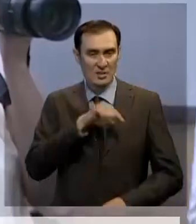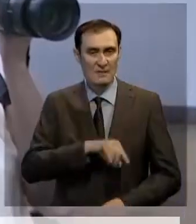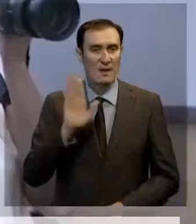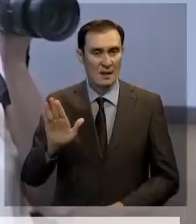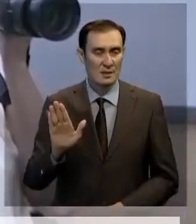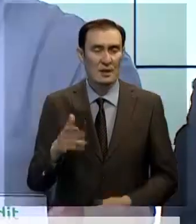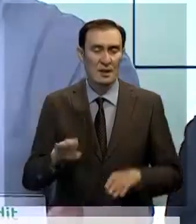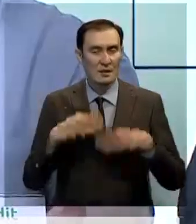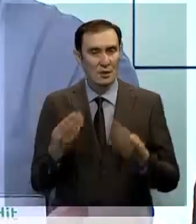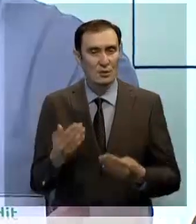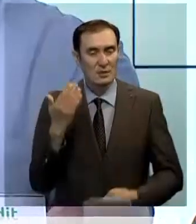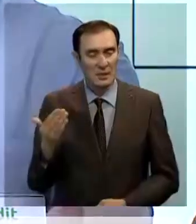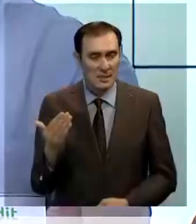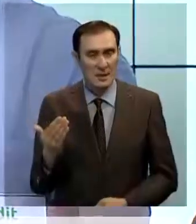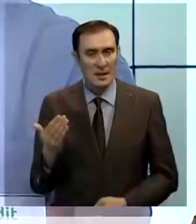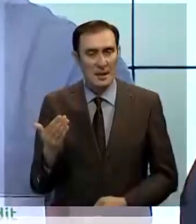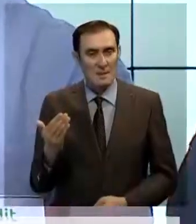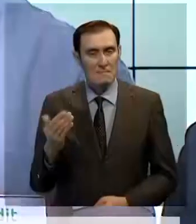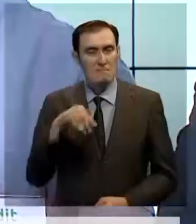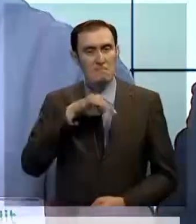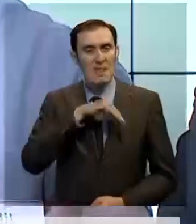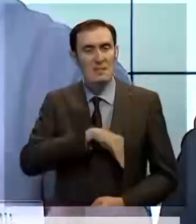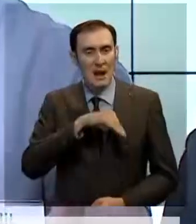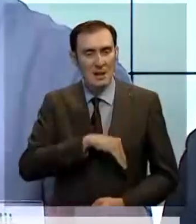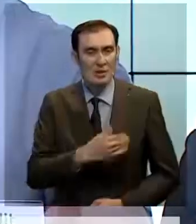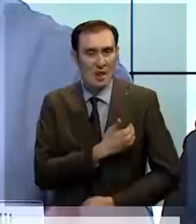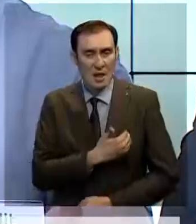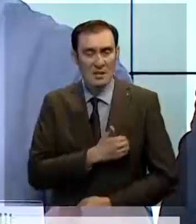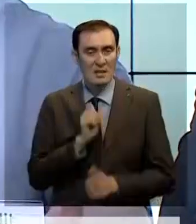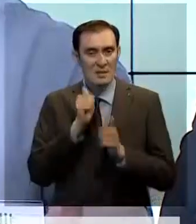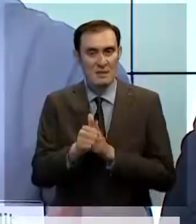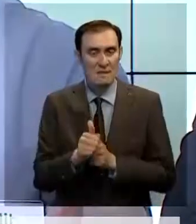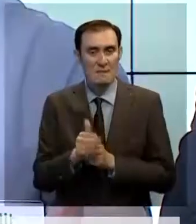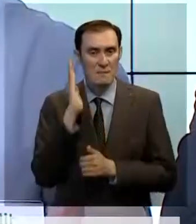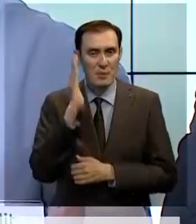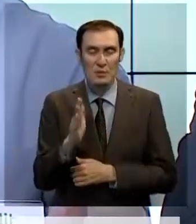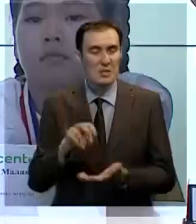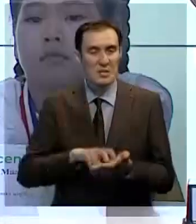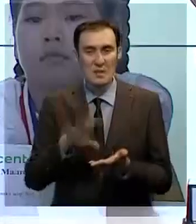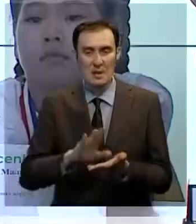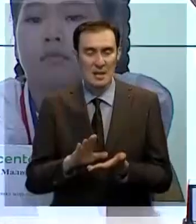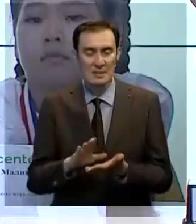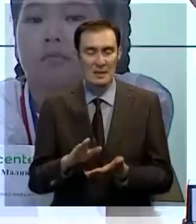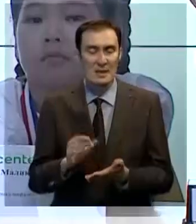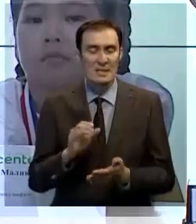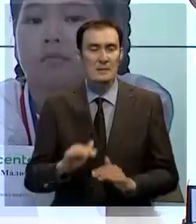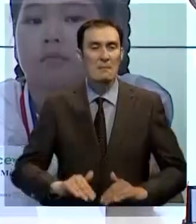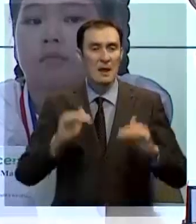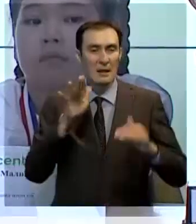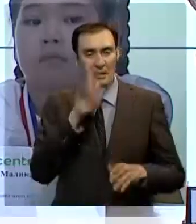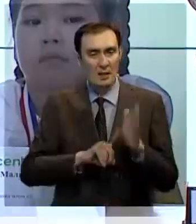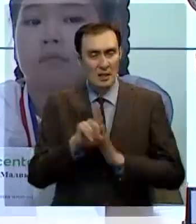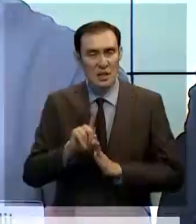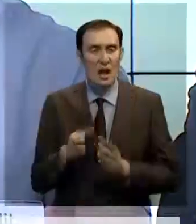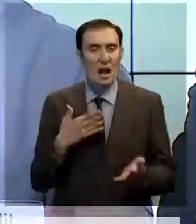характере дает ей ментально идти вперед и не бояться никаких преград. С самых малых лет, когда мы начали